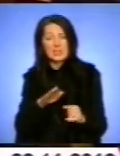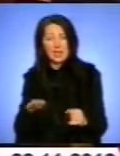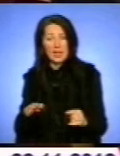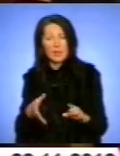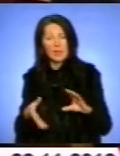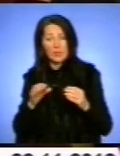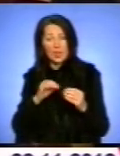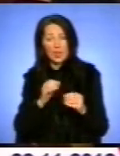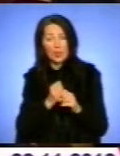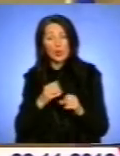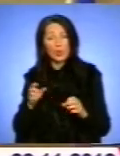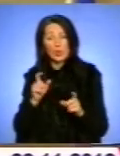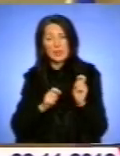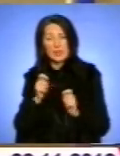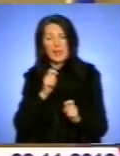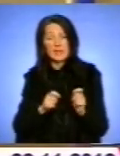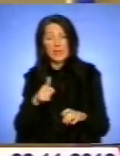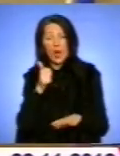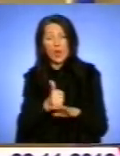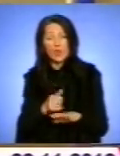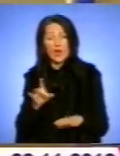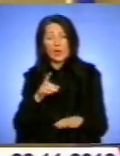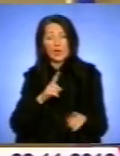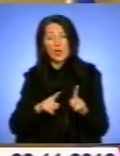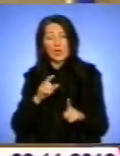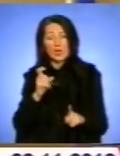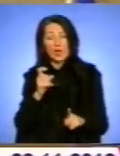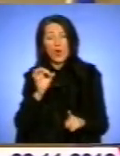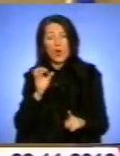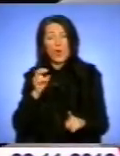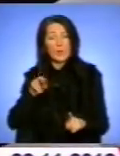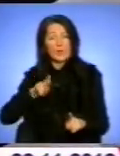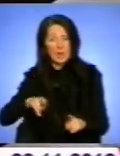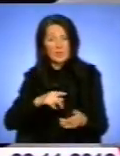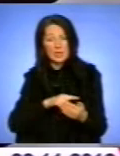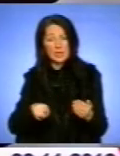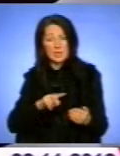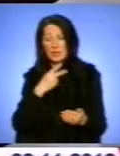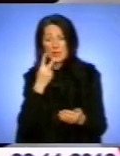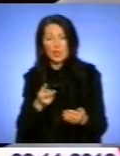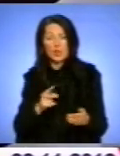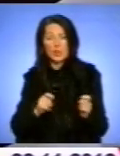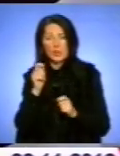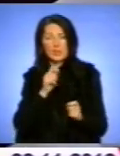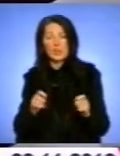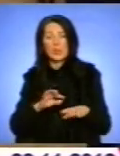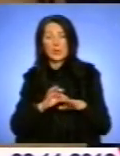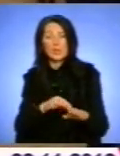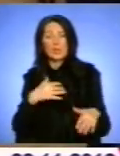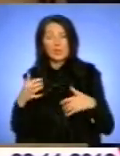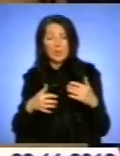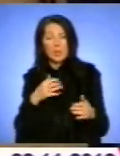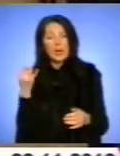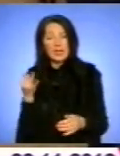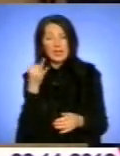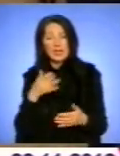роботу сесії, голова районної ради Надія Хоптян зазначила, незважаючи, що засідання проходило бурхливо та емоційно,